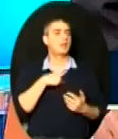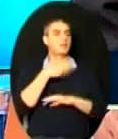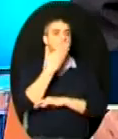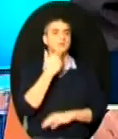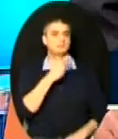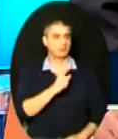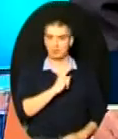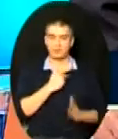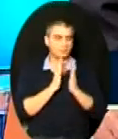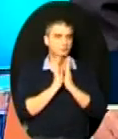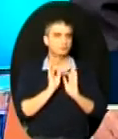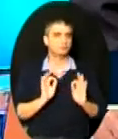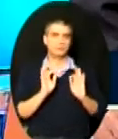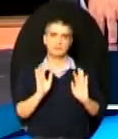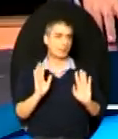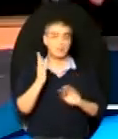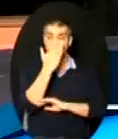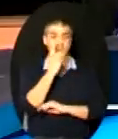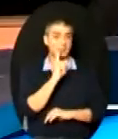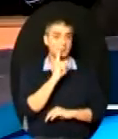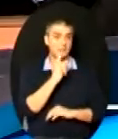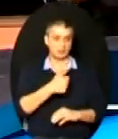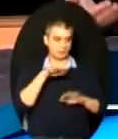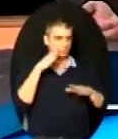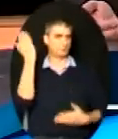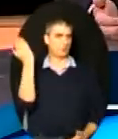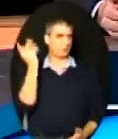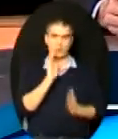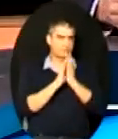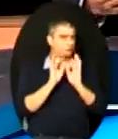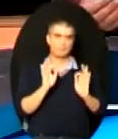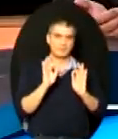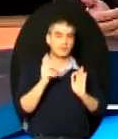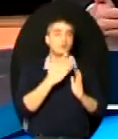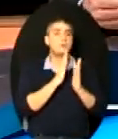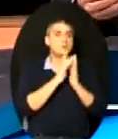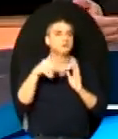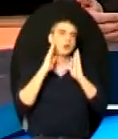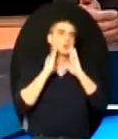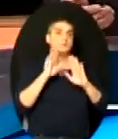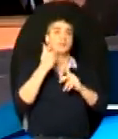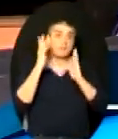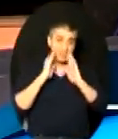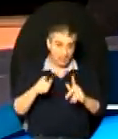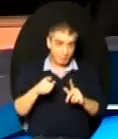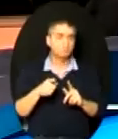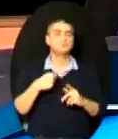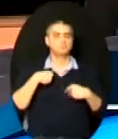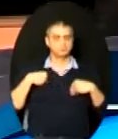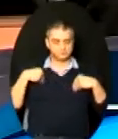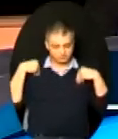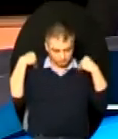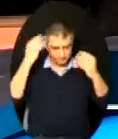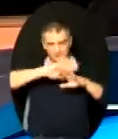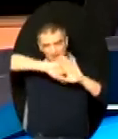במדינת ישראל לא ביקשנו שום דבר אחד כמדינה. ראש הממשלה לא ביקש שום דבר. ביקש נאמנות. אם תהיה נאמנות, נעניק להם